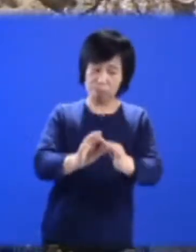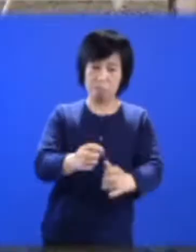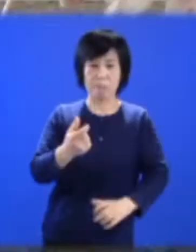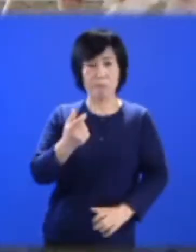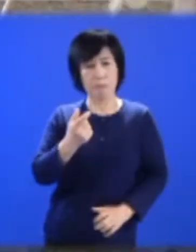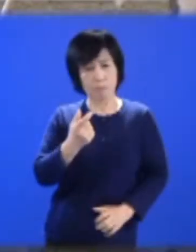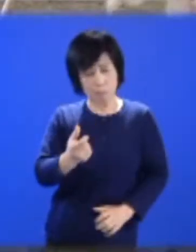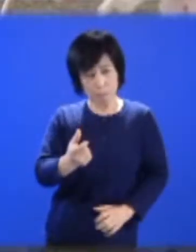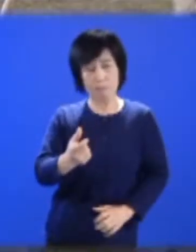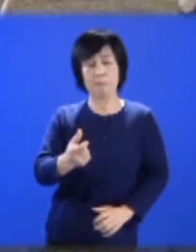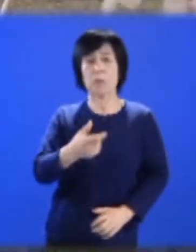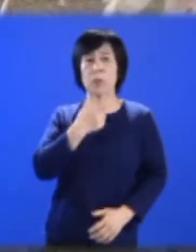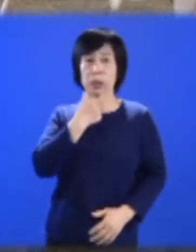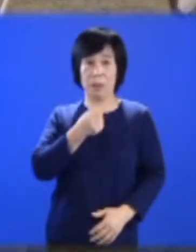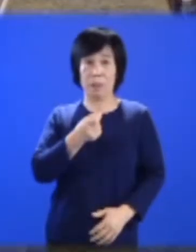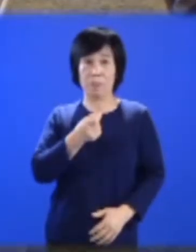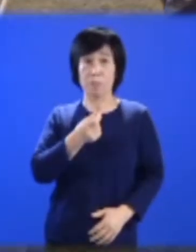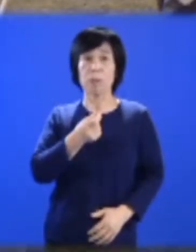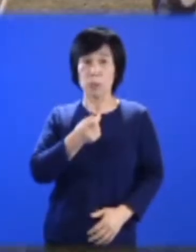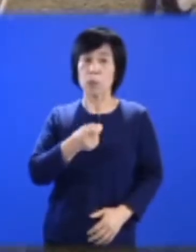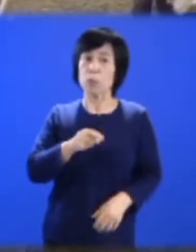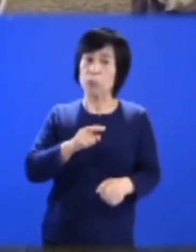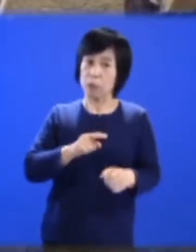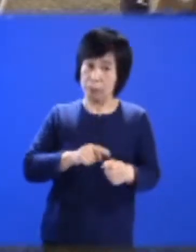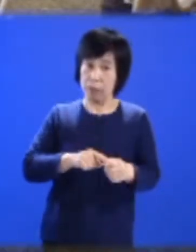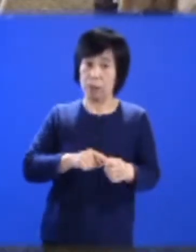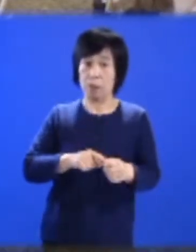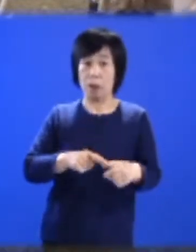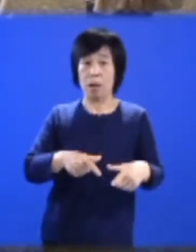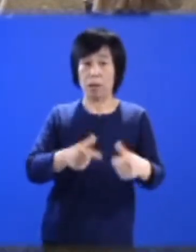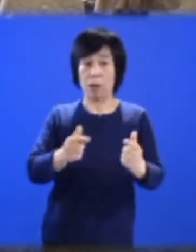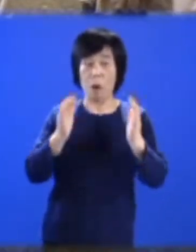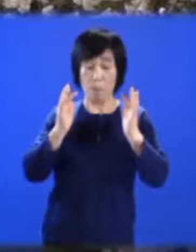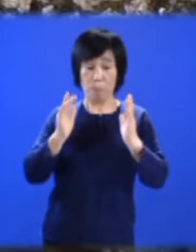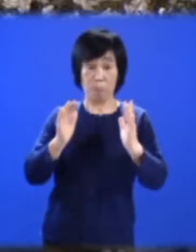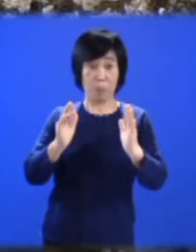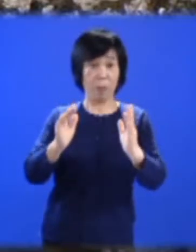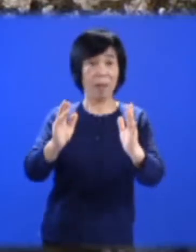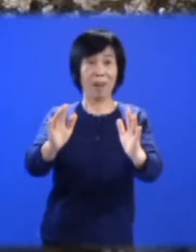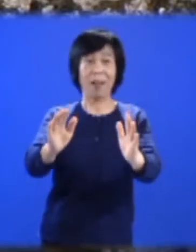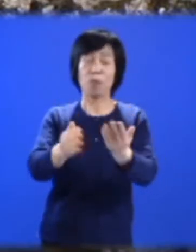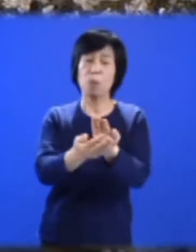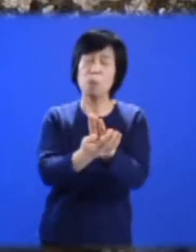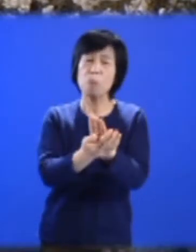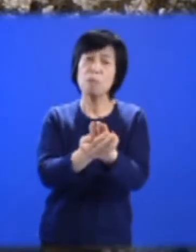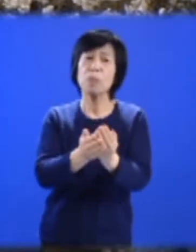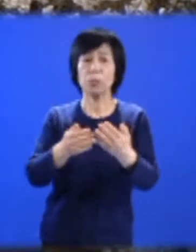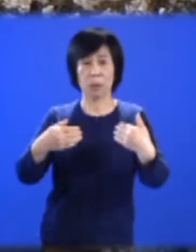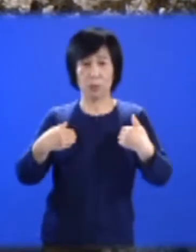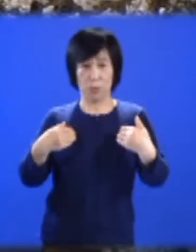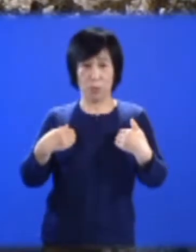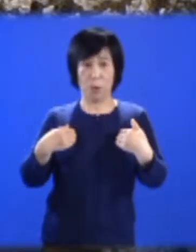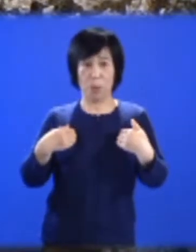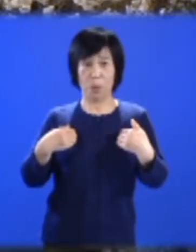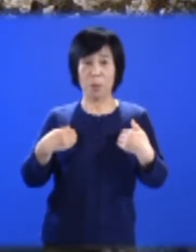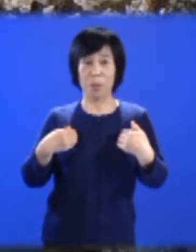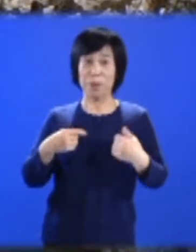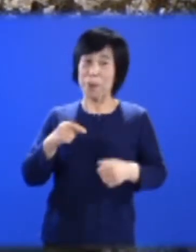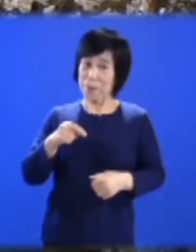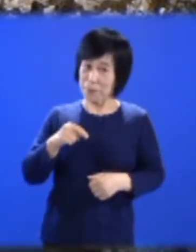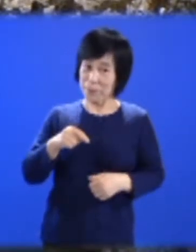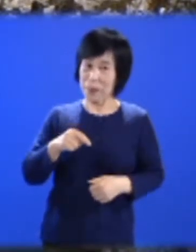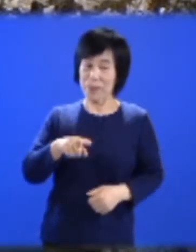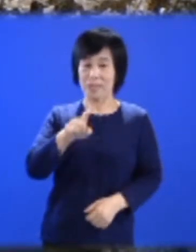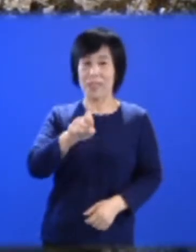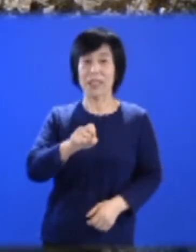でこの桜、ま、祭りも毎年維持していきながらこの桜並木をなんとか